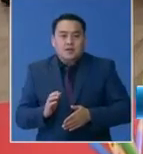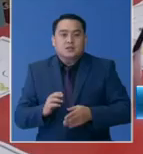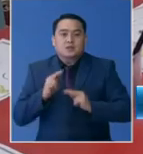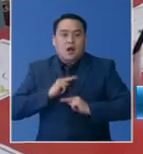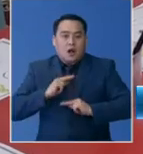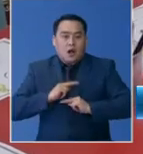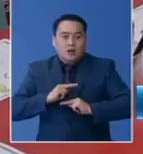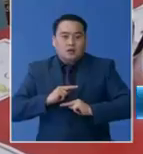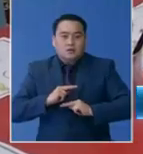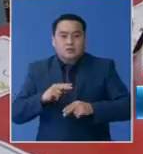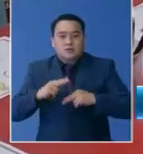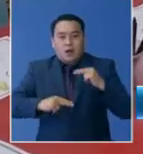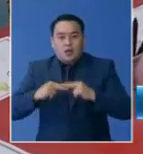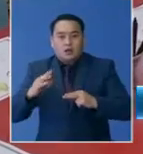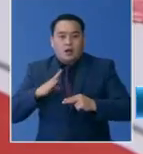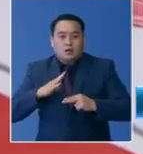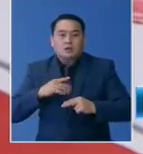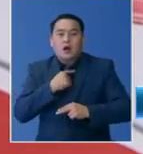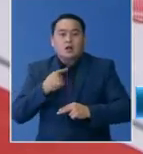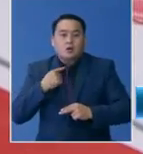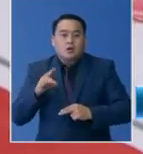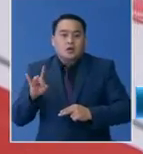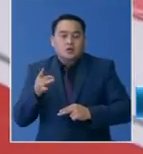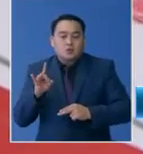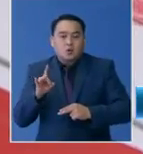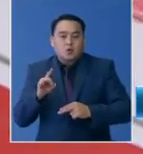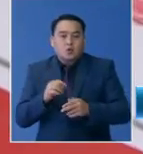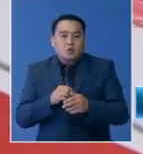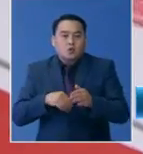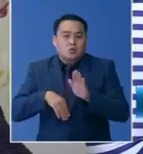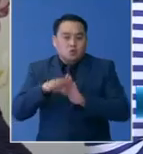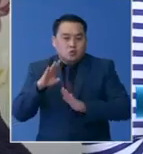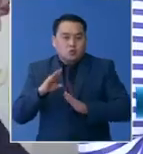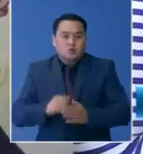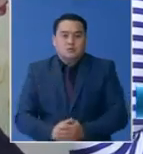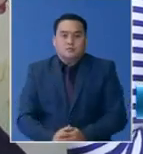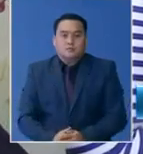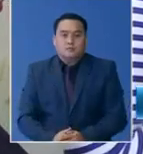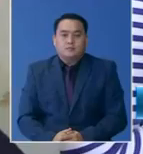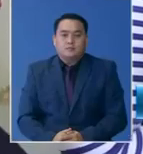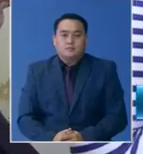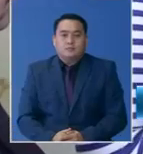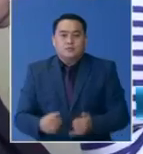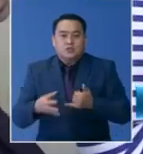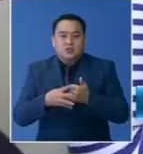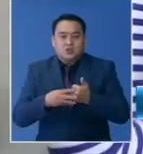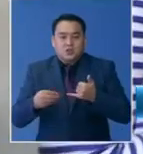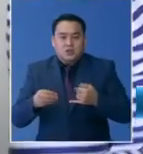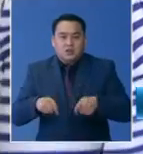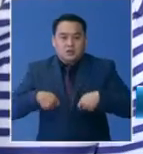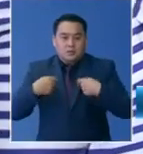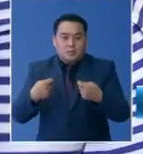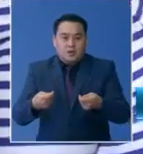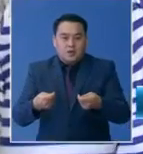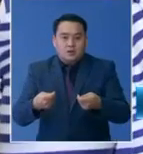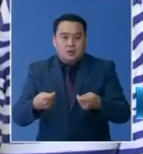негізінде салынған. Бұл бағытта жетісулықтар республикада көш бастап тұр. Жердіре инженерные сети, ему